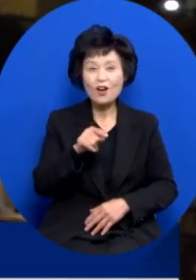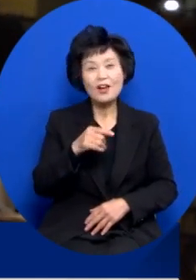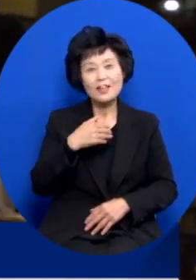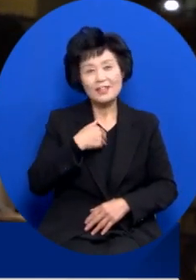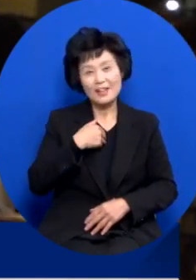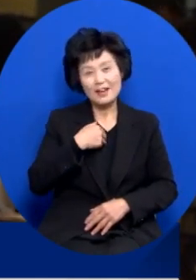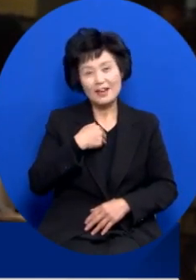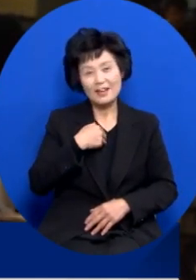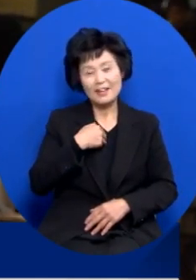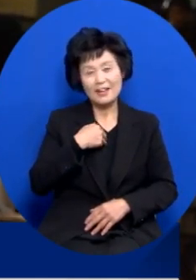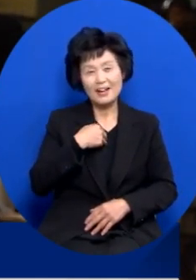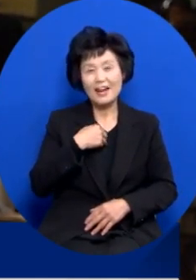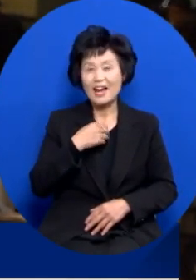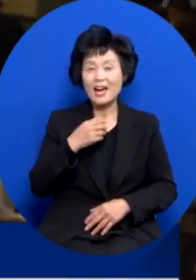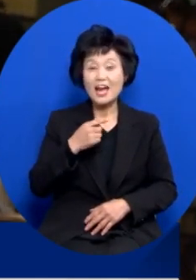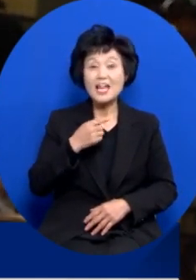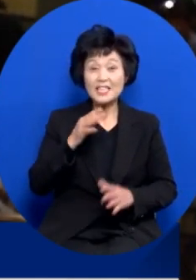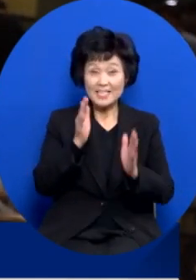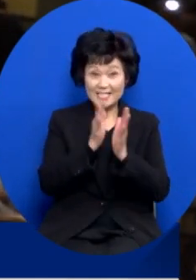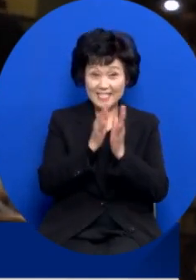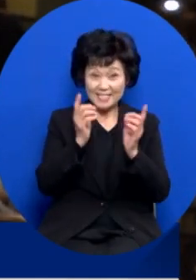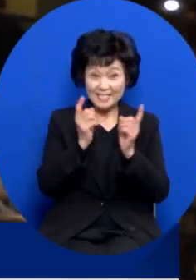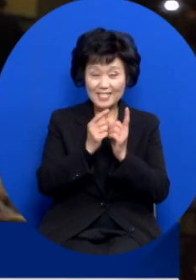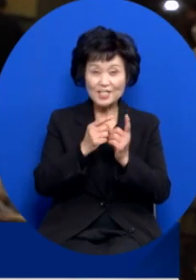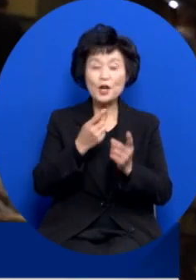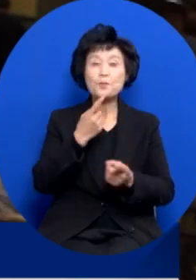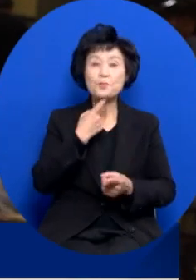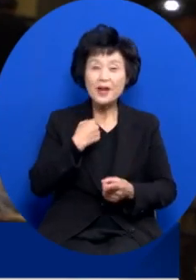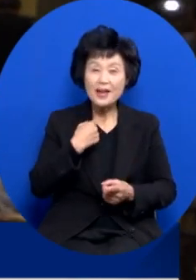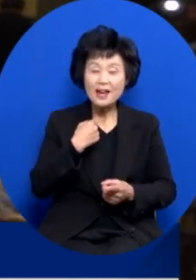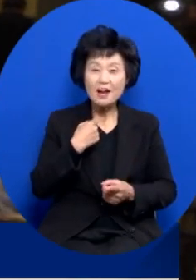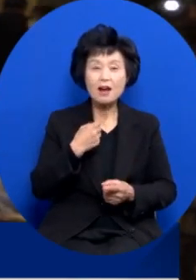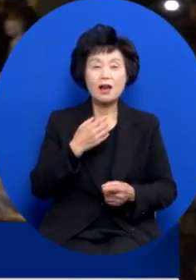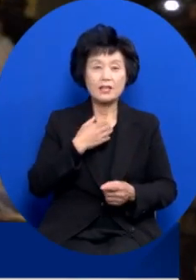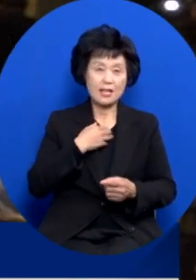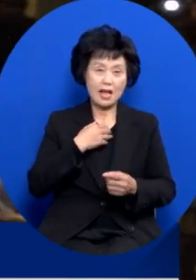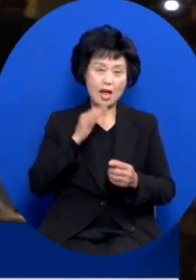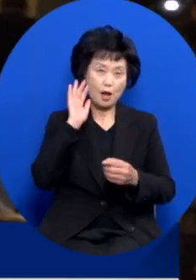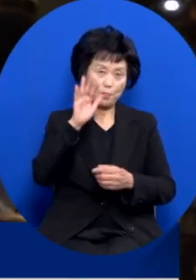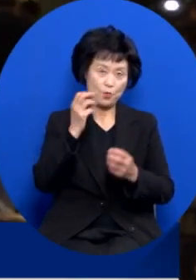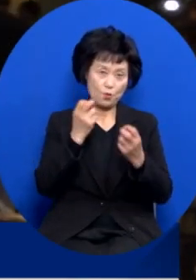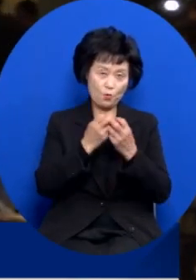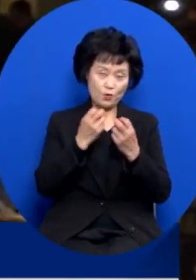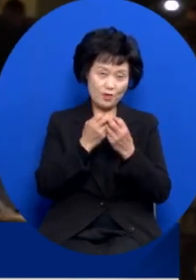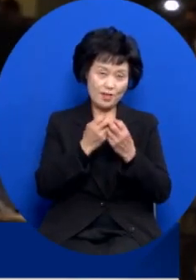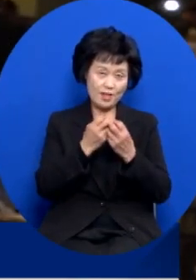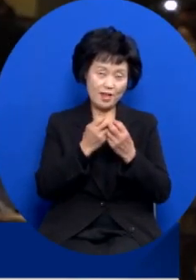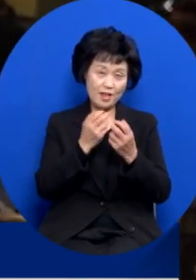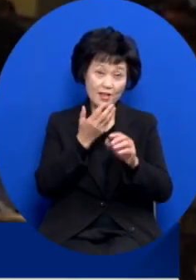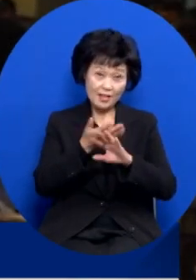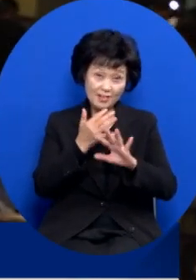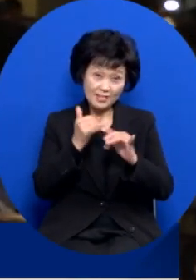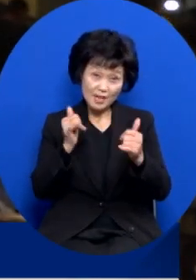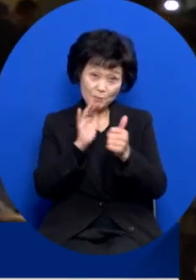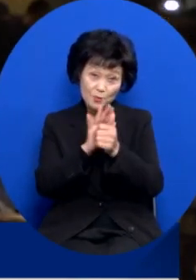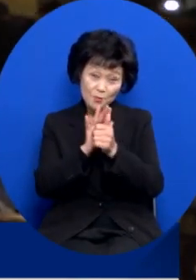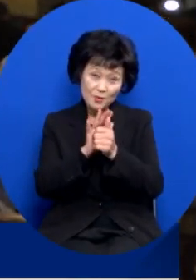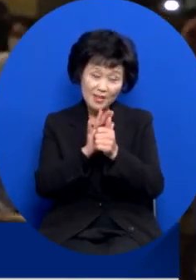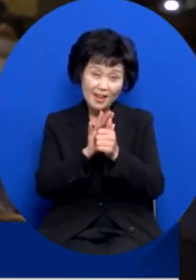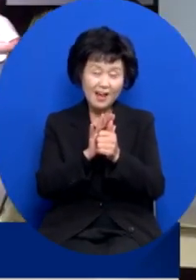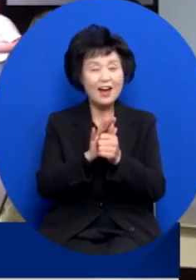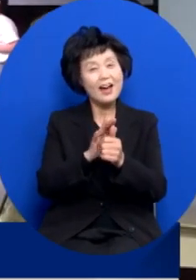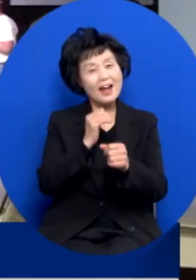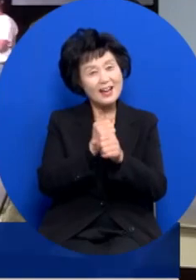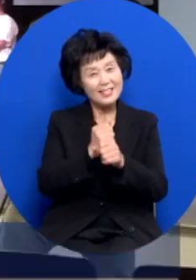제가 다시 한번 체험해 보니까 제가 앞으로 어떻게 해야 할지 다시 한번 깨닫게